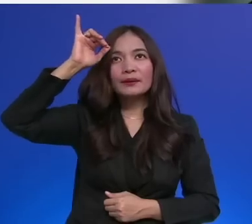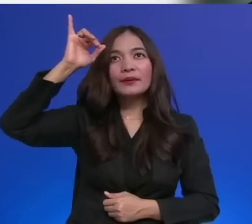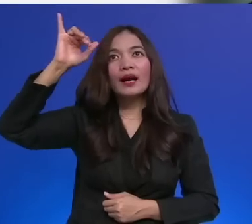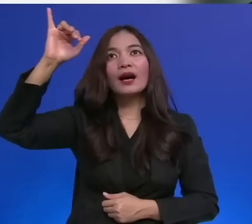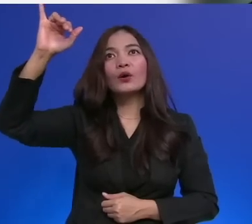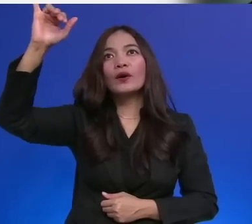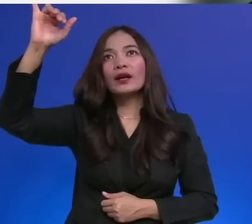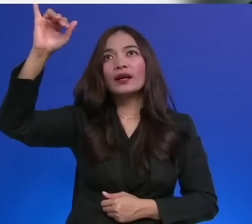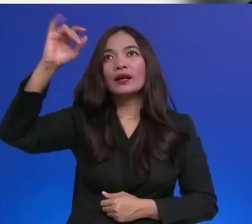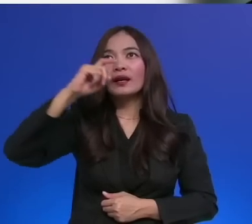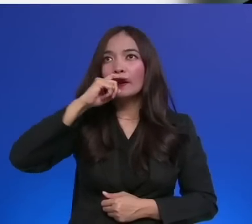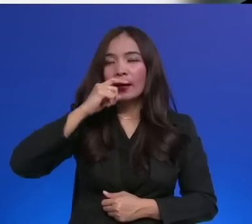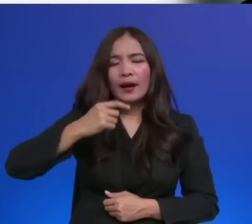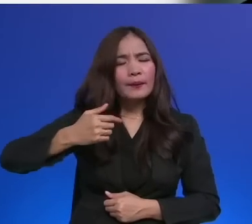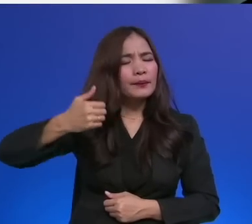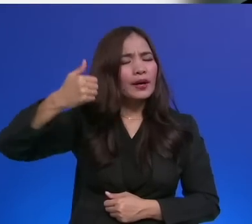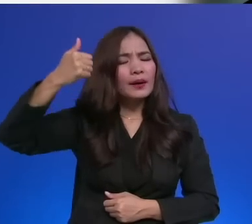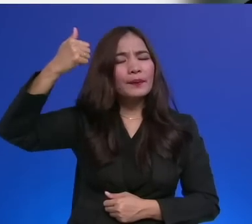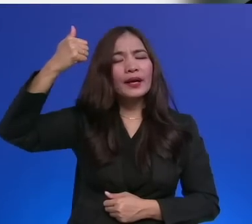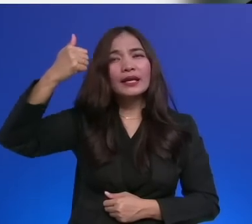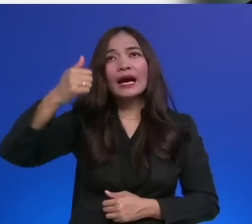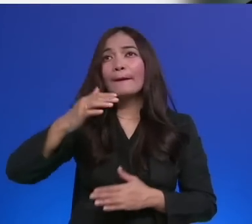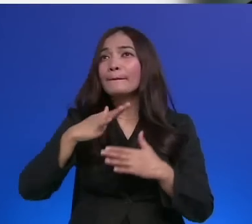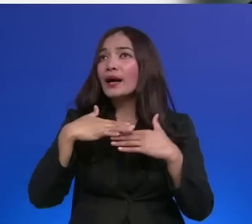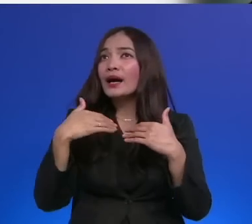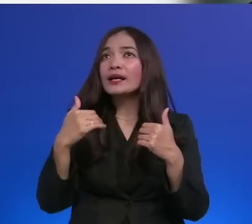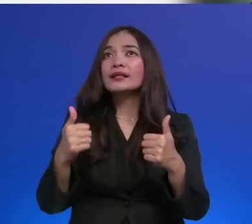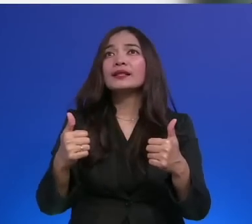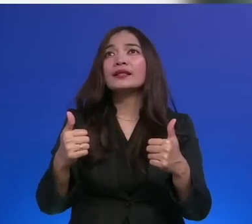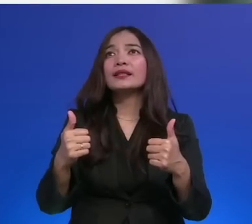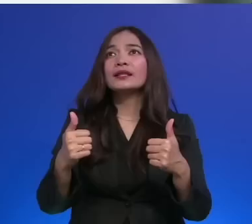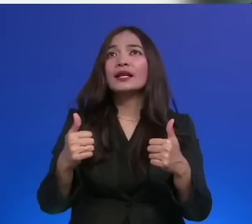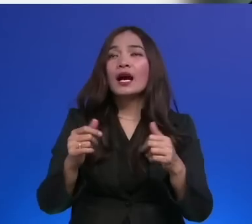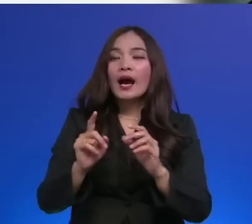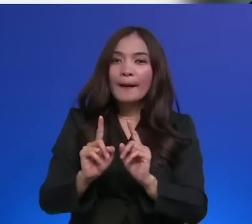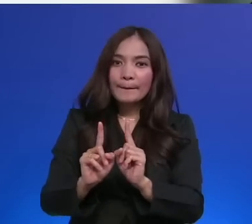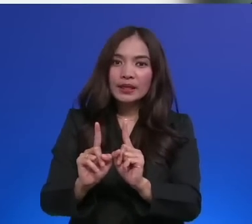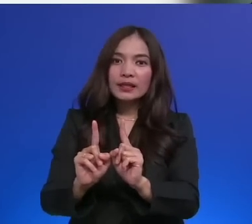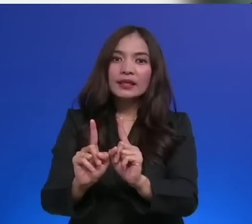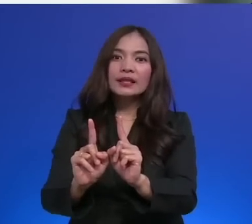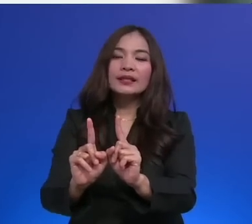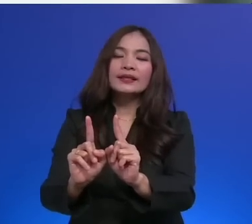Elohim Yahweh, Bapa yang baik